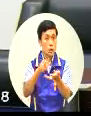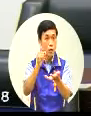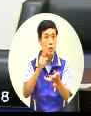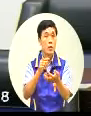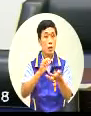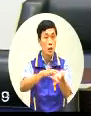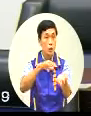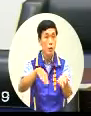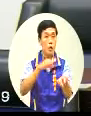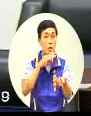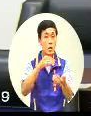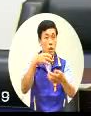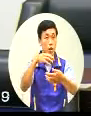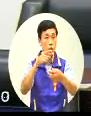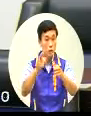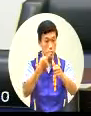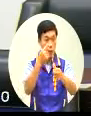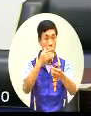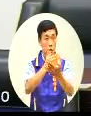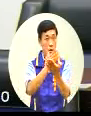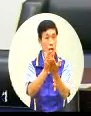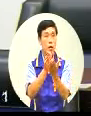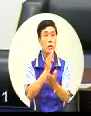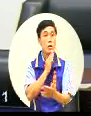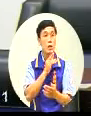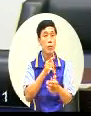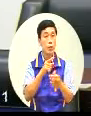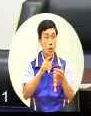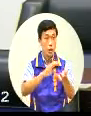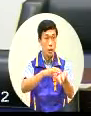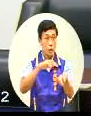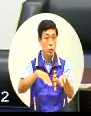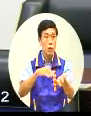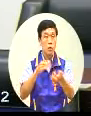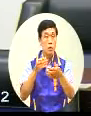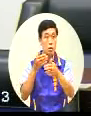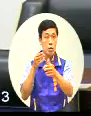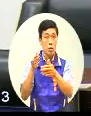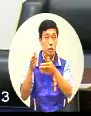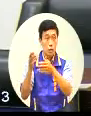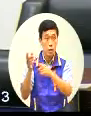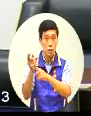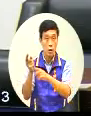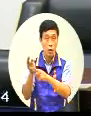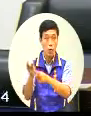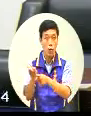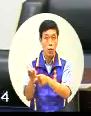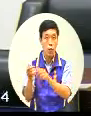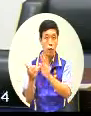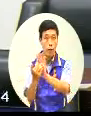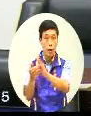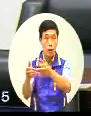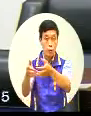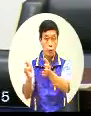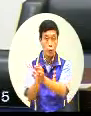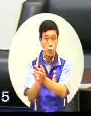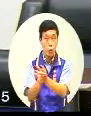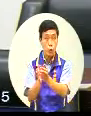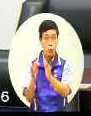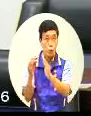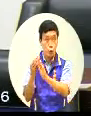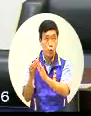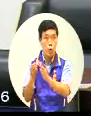类嘛，对不对？对吗？也就是说，医院它是一年让消防局在这个部分消防安检是2次